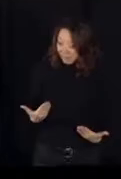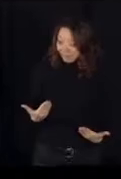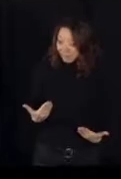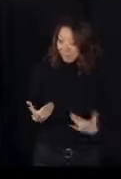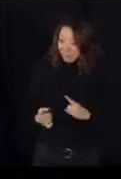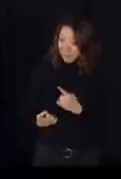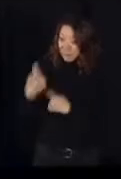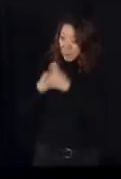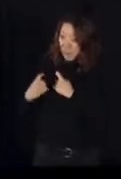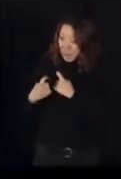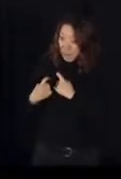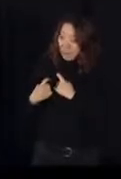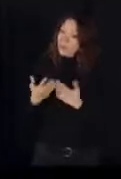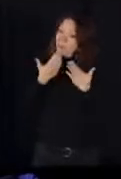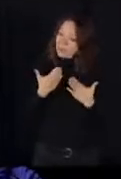encore.